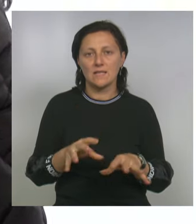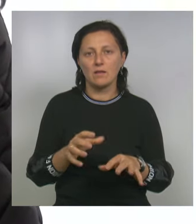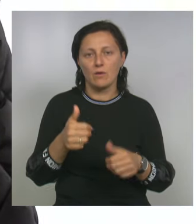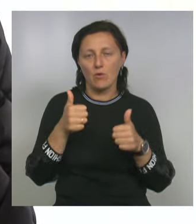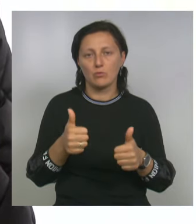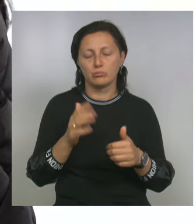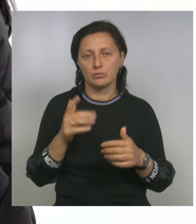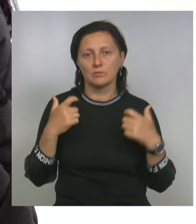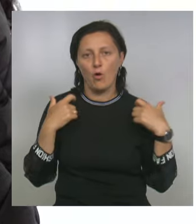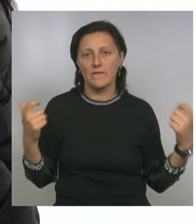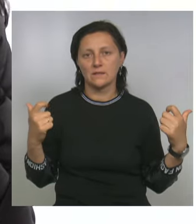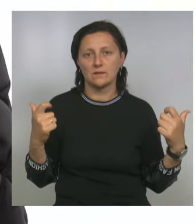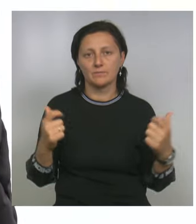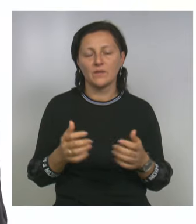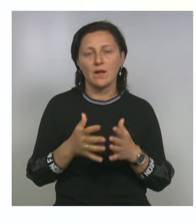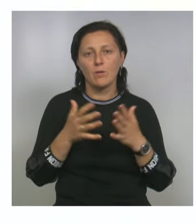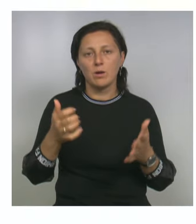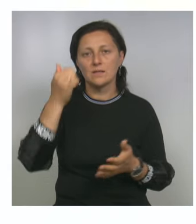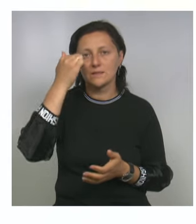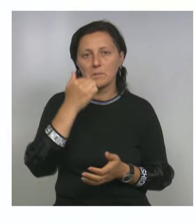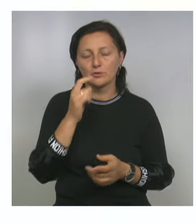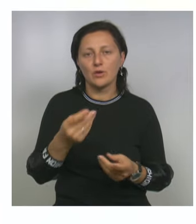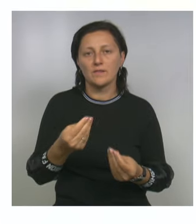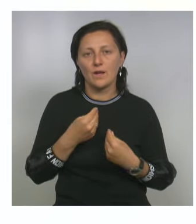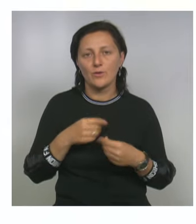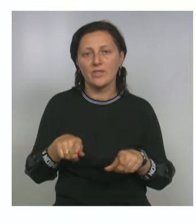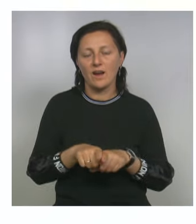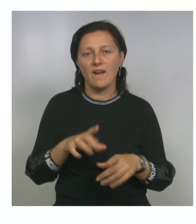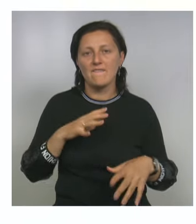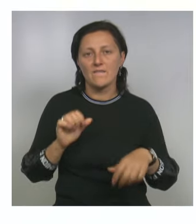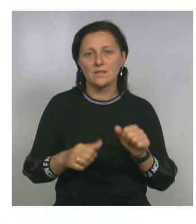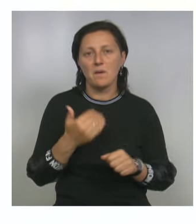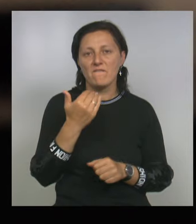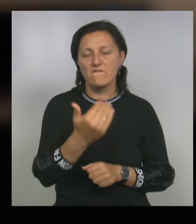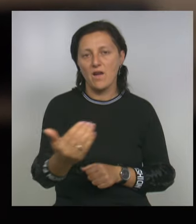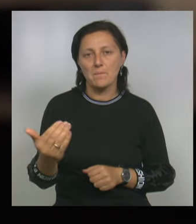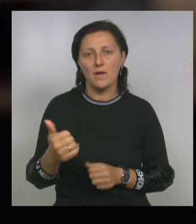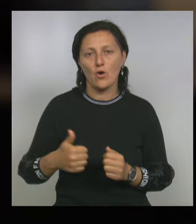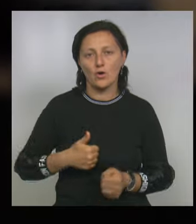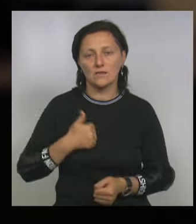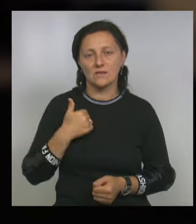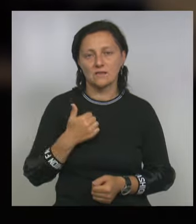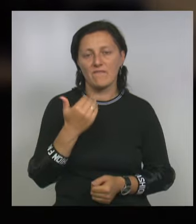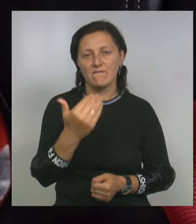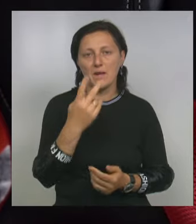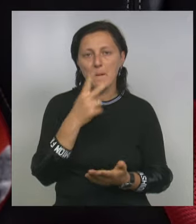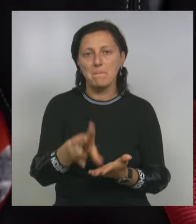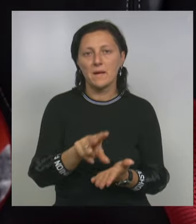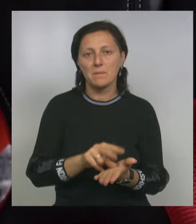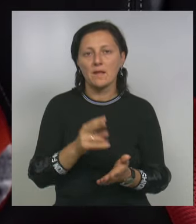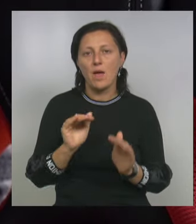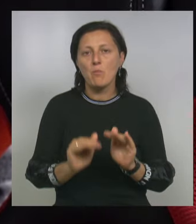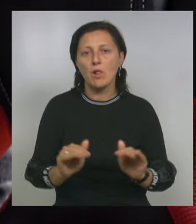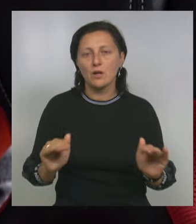офицером. Спасибо, что даете мне такую возможность вами всеми гордиться. И пример для младших. А